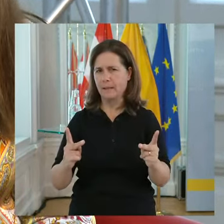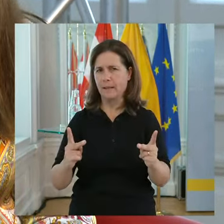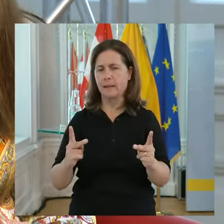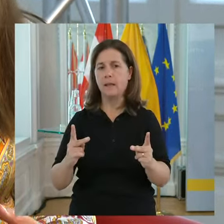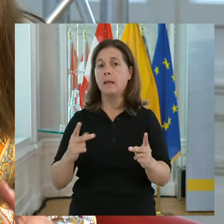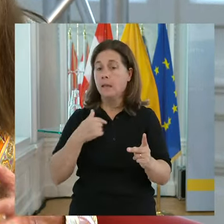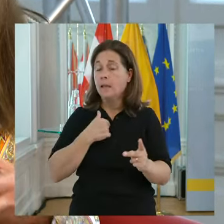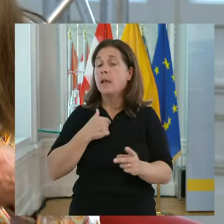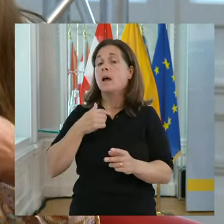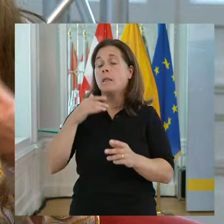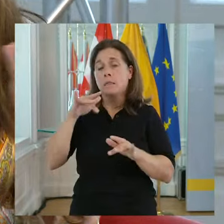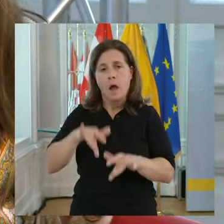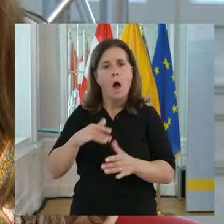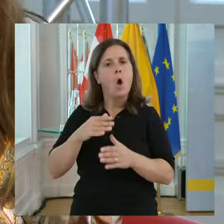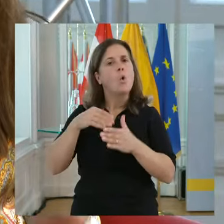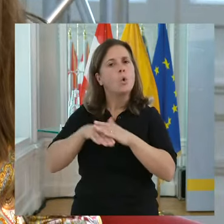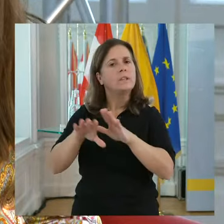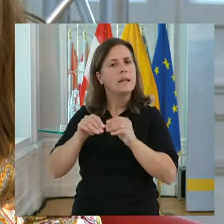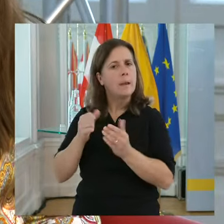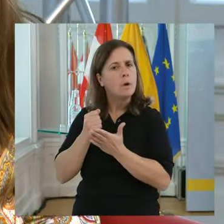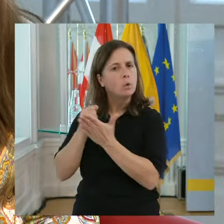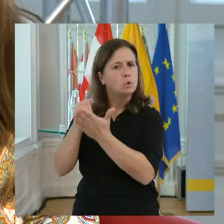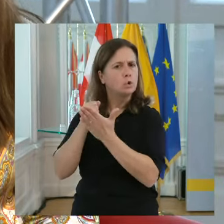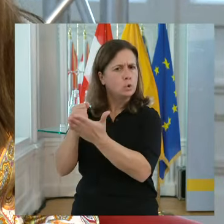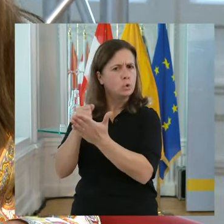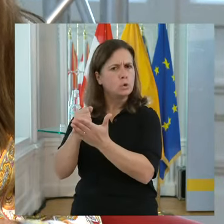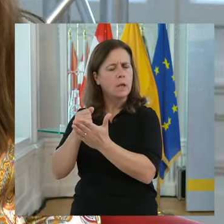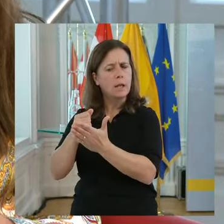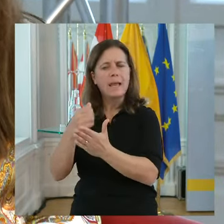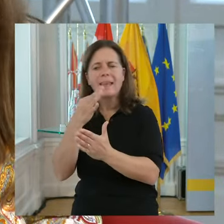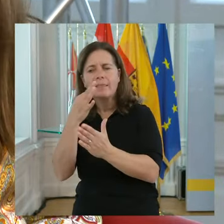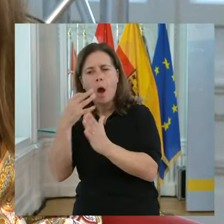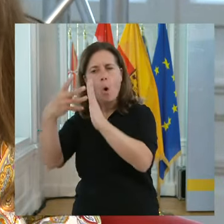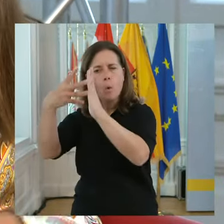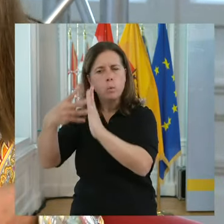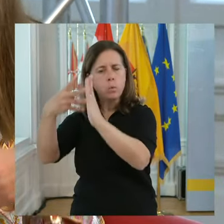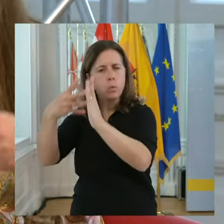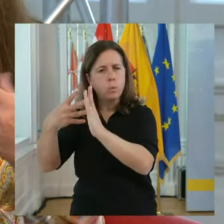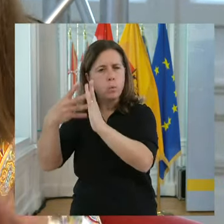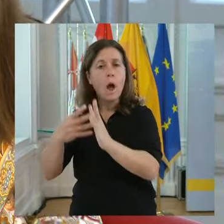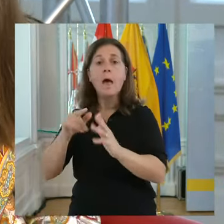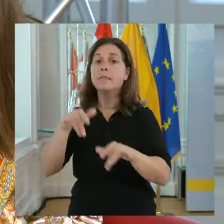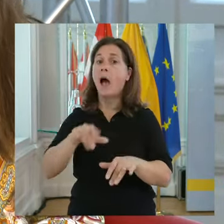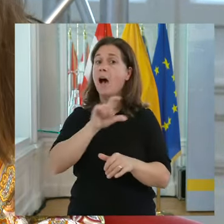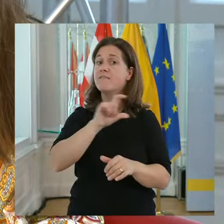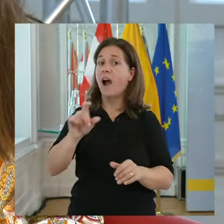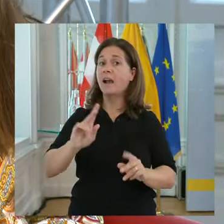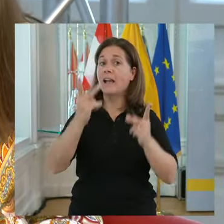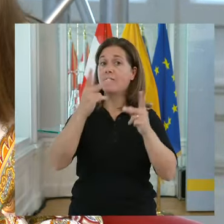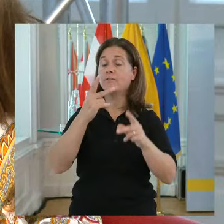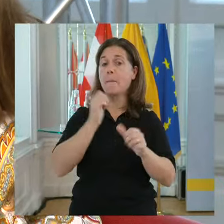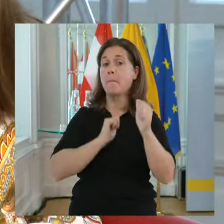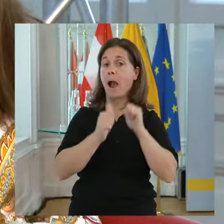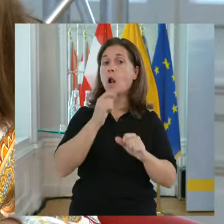Unternehmen unterstützen, das Feld zu durchleuchten, weil wir haben ja nicht mehr einen Fachkräftemangel, sondern wir haben einen